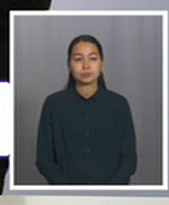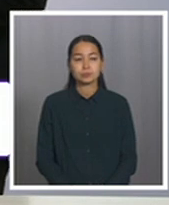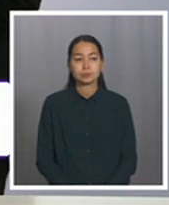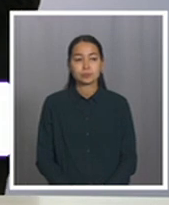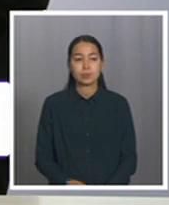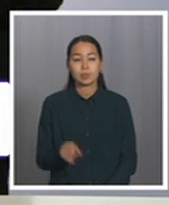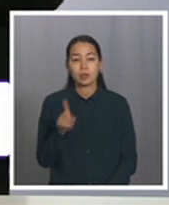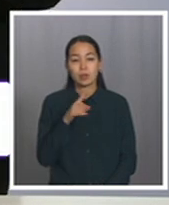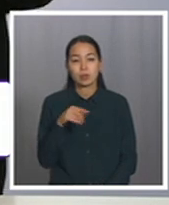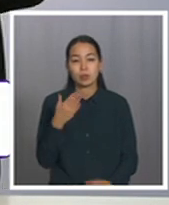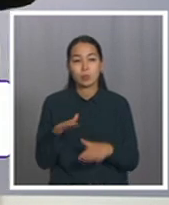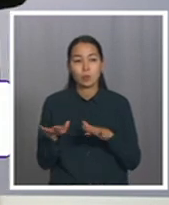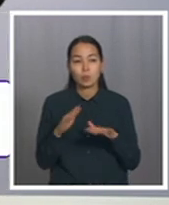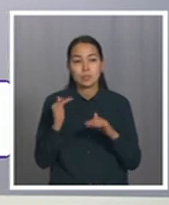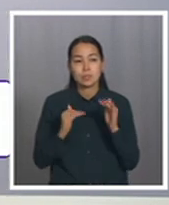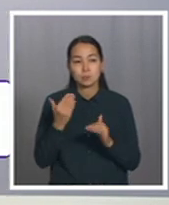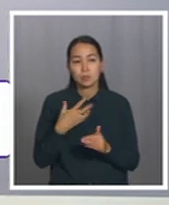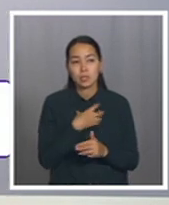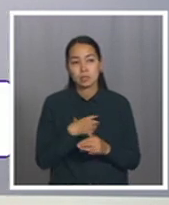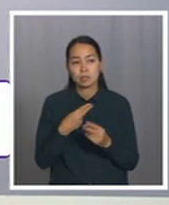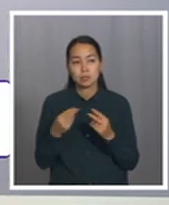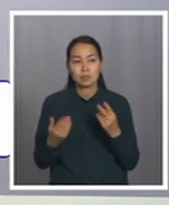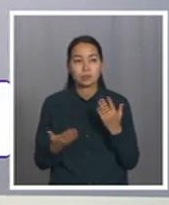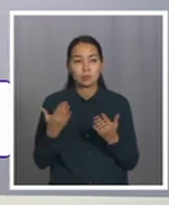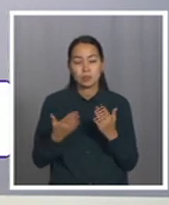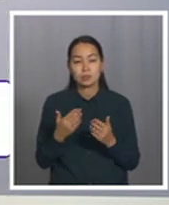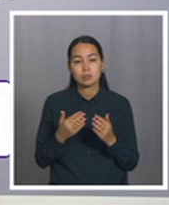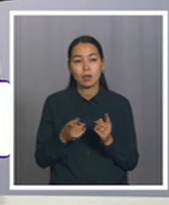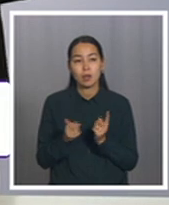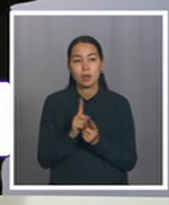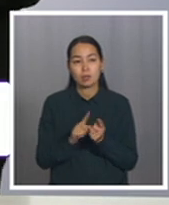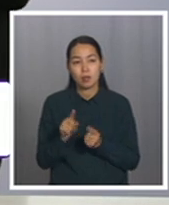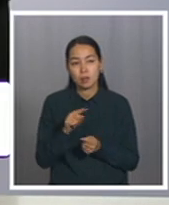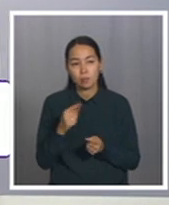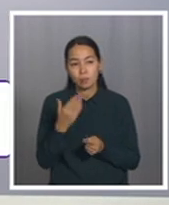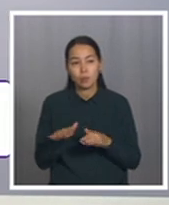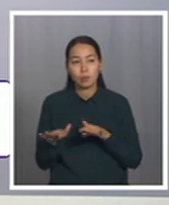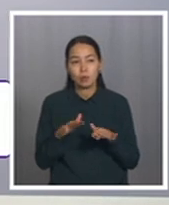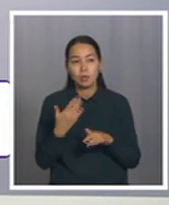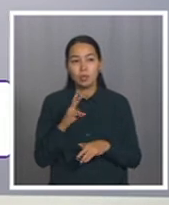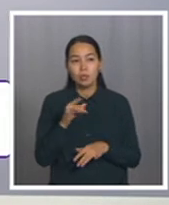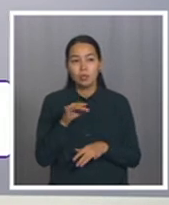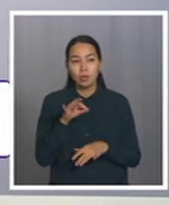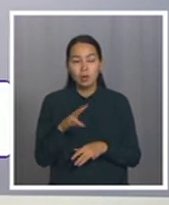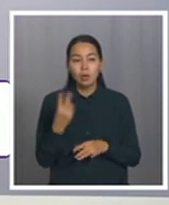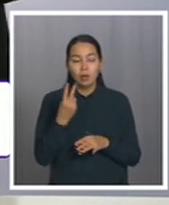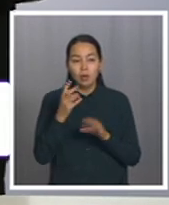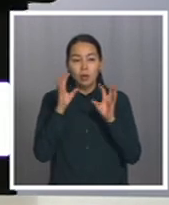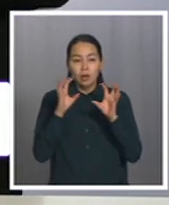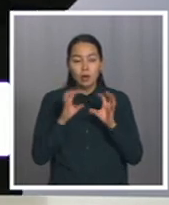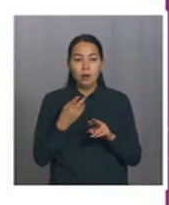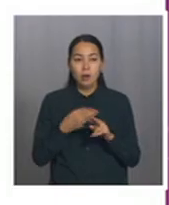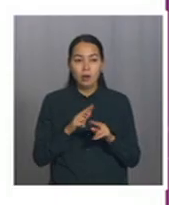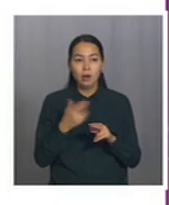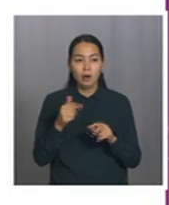Айналмалы қозғалыс динамикасының негізгі теңдеуі, немесе айналмалы қозғалыс үшін Ньютонның екінші заңы деп отырғанымыз мына формула екен.